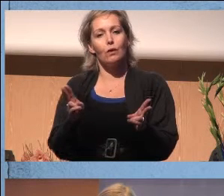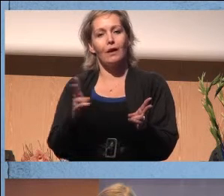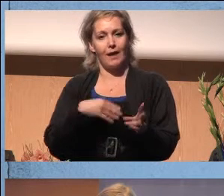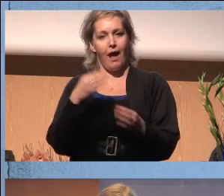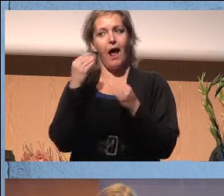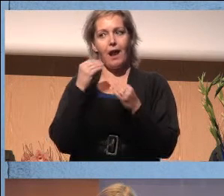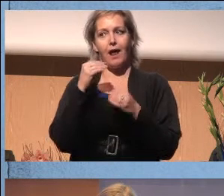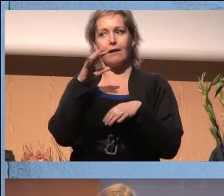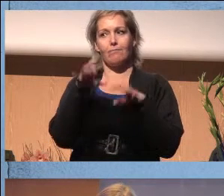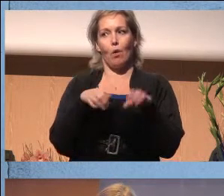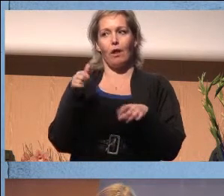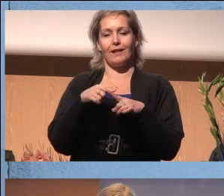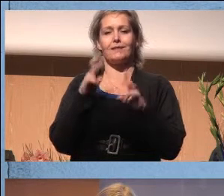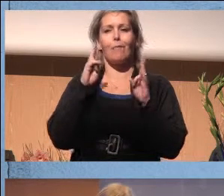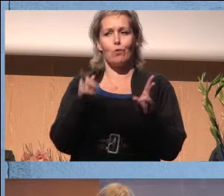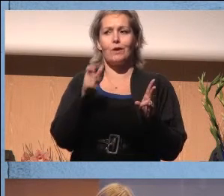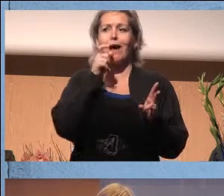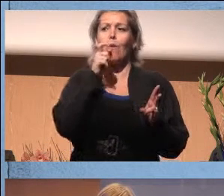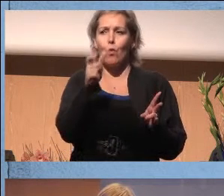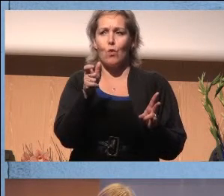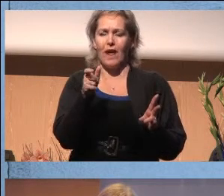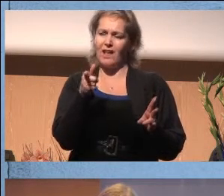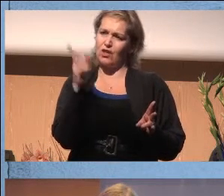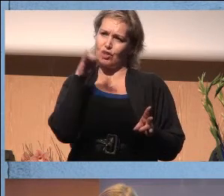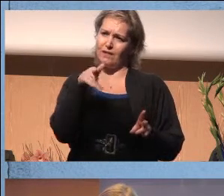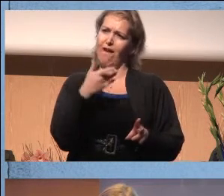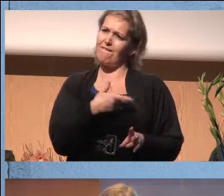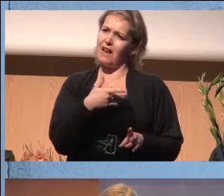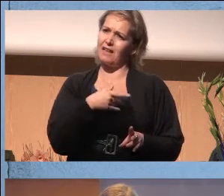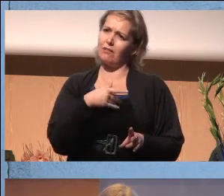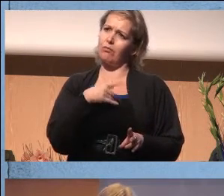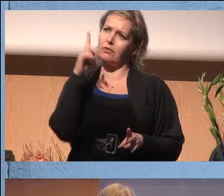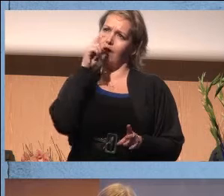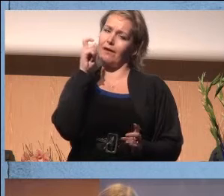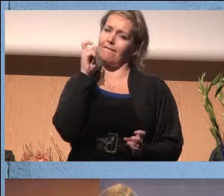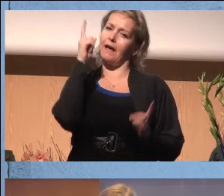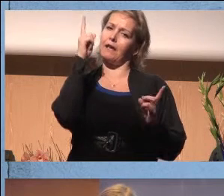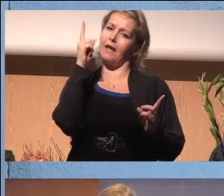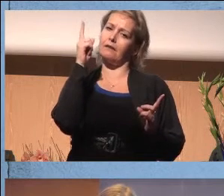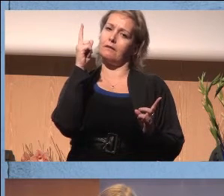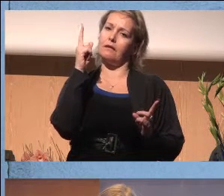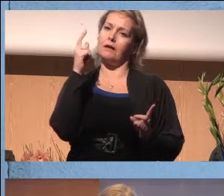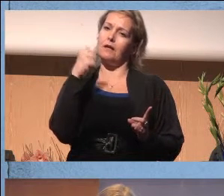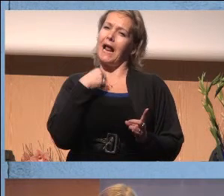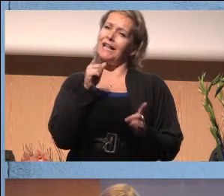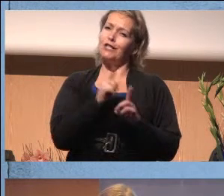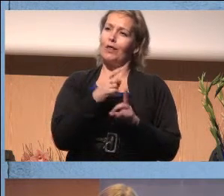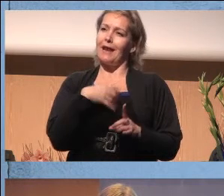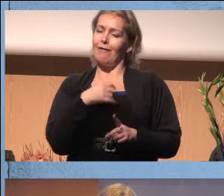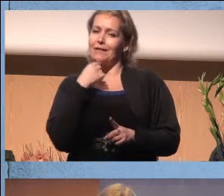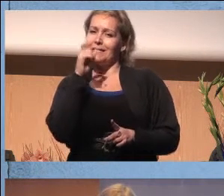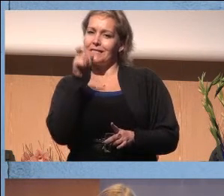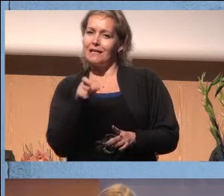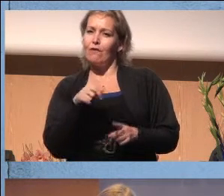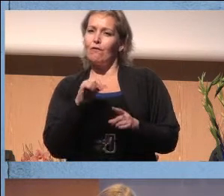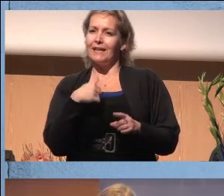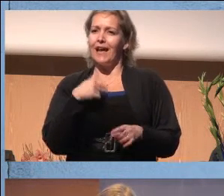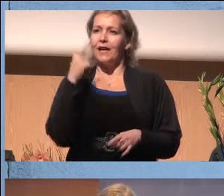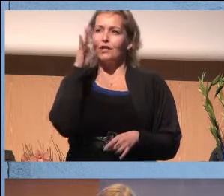lærte av Bjørnar Algott i dag at jeg skal bruke det ordet, jeg synes det var en tankevekker det. Jeg har vært litt sånn redd for det, for jeg synes